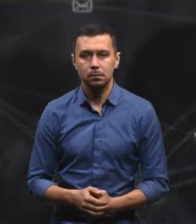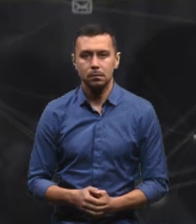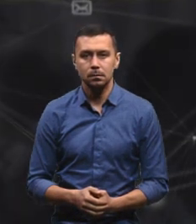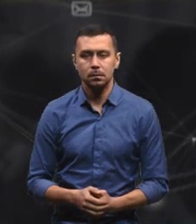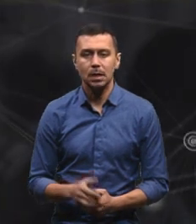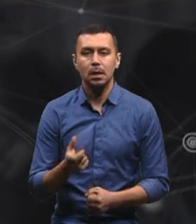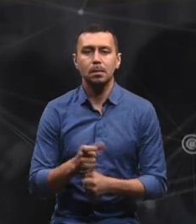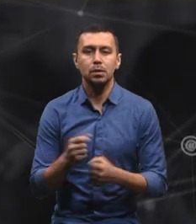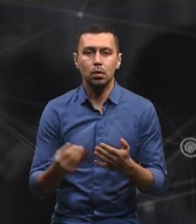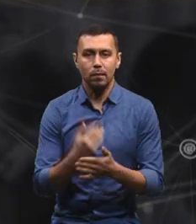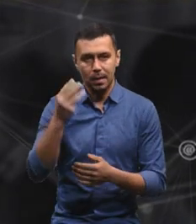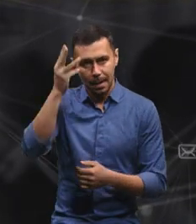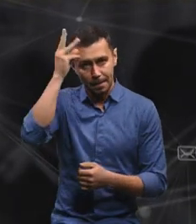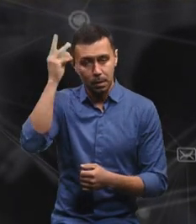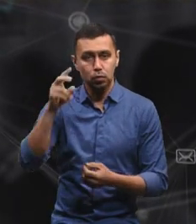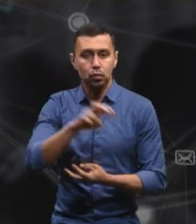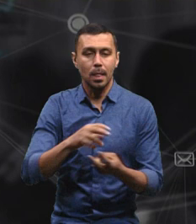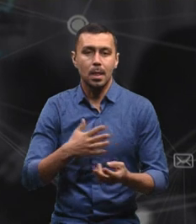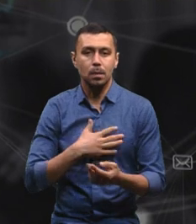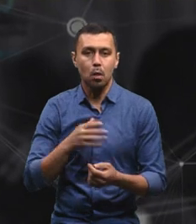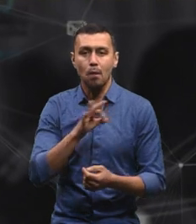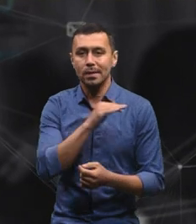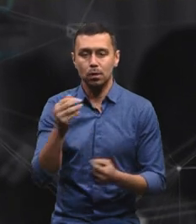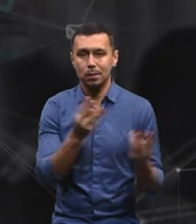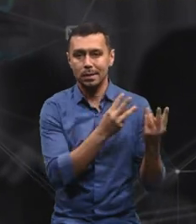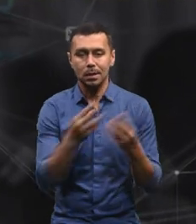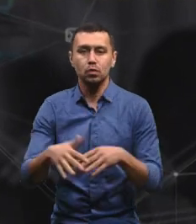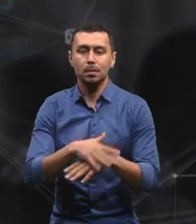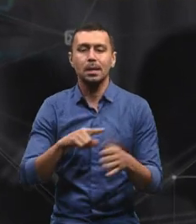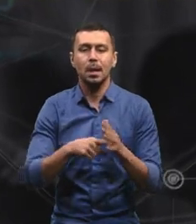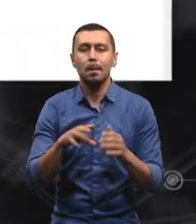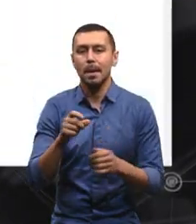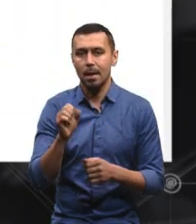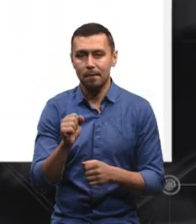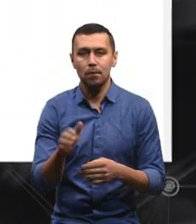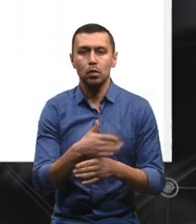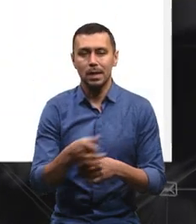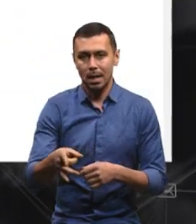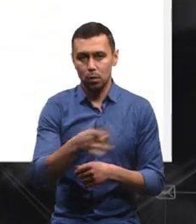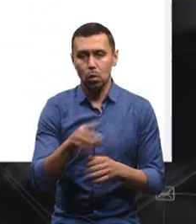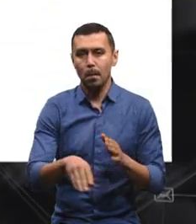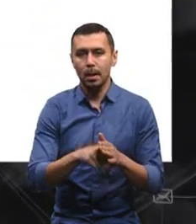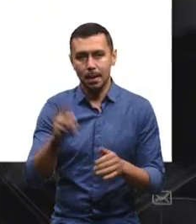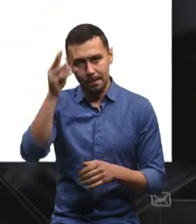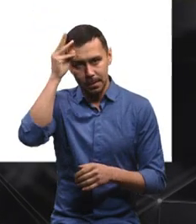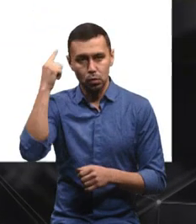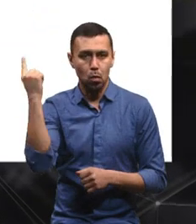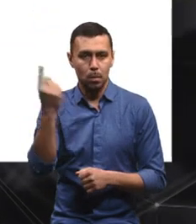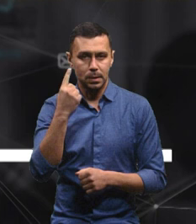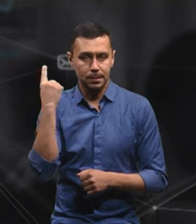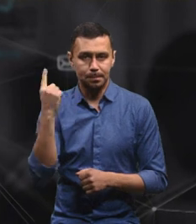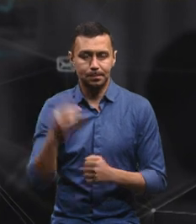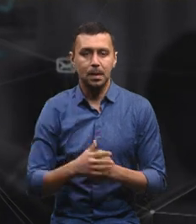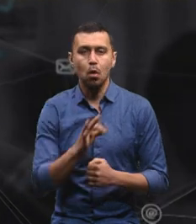більше новин Хмельниччини шукайте на нашому офіційному сайті суспільне крапка медіа де у розділі регіони Обирайте Хмельницьку